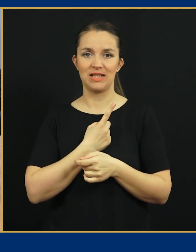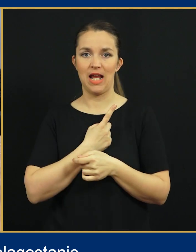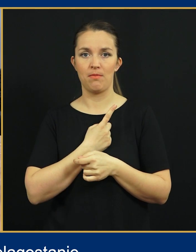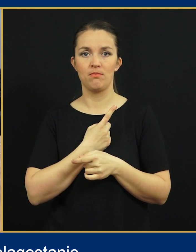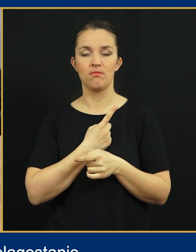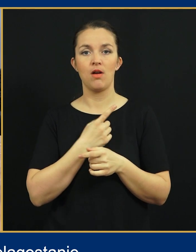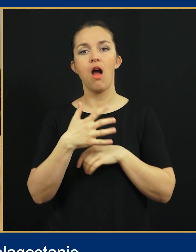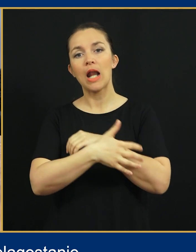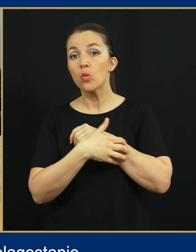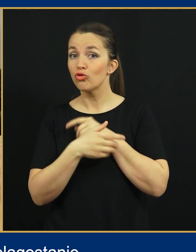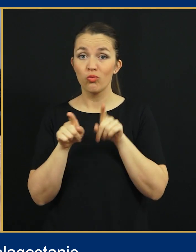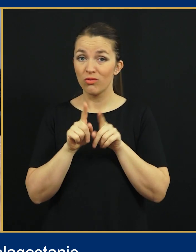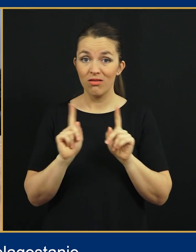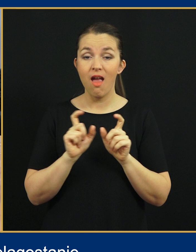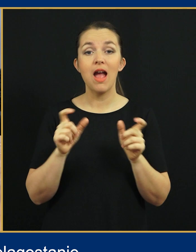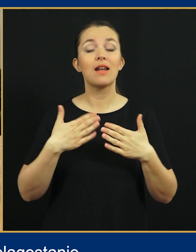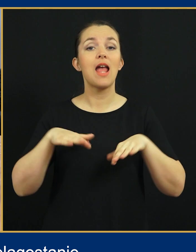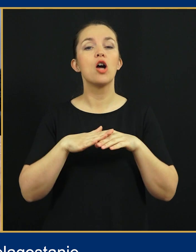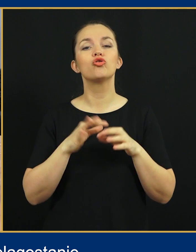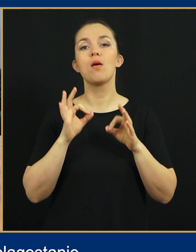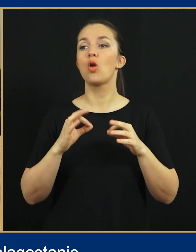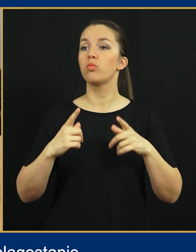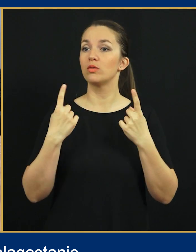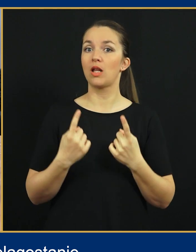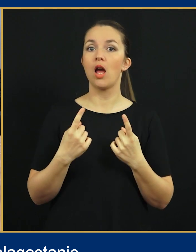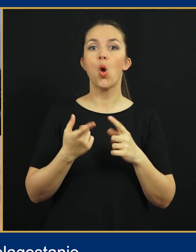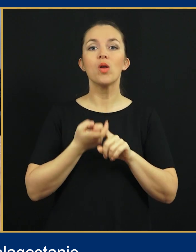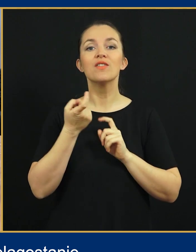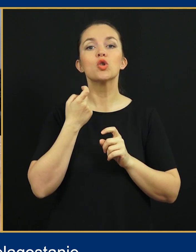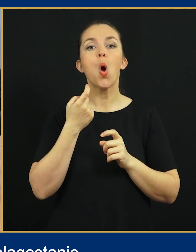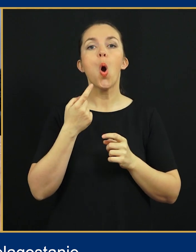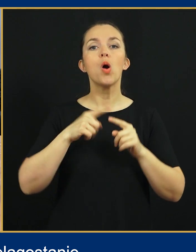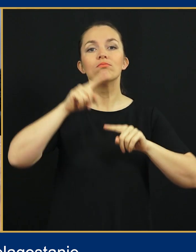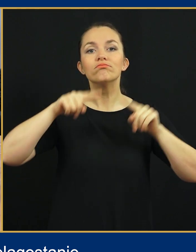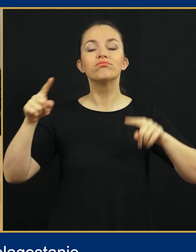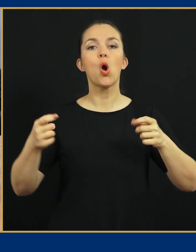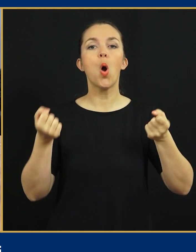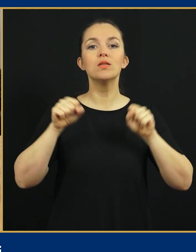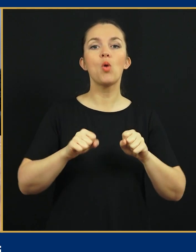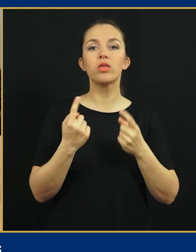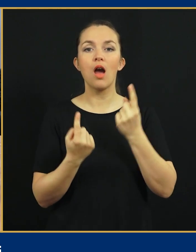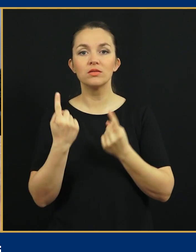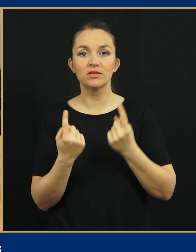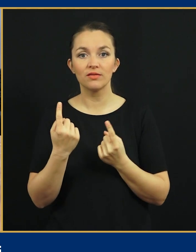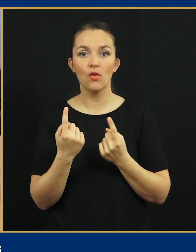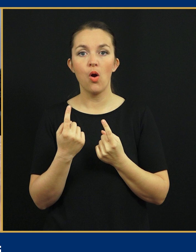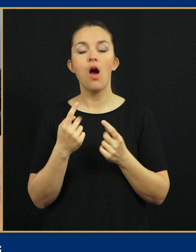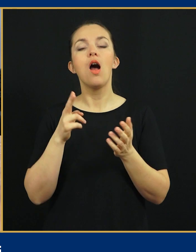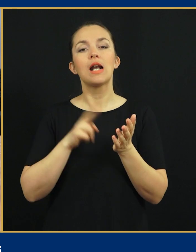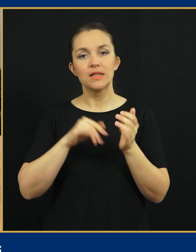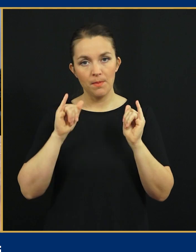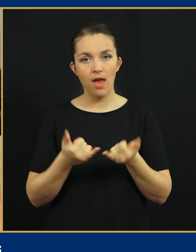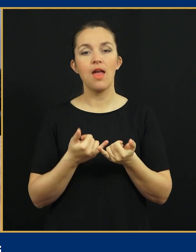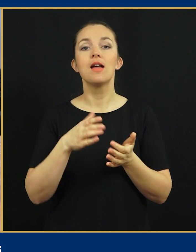celo revščine ne, saj je naše blagostanje odvisno od dinamičnega gospodarstva. Dejstvo pa je,